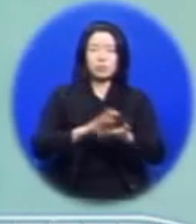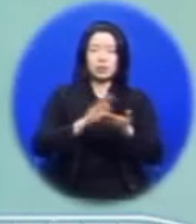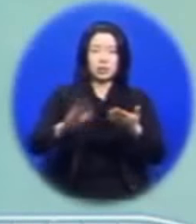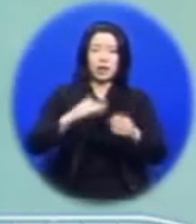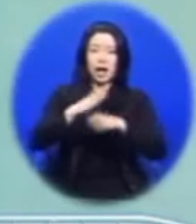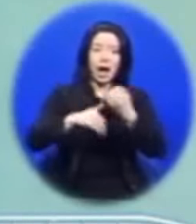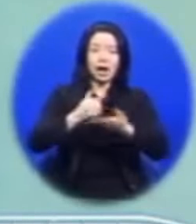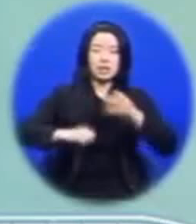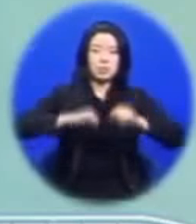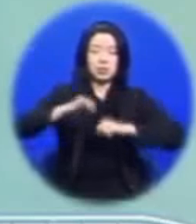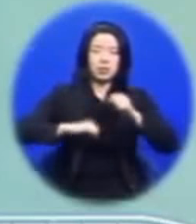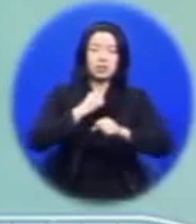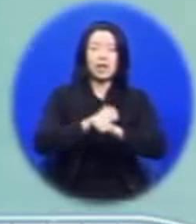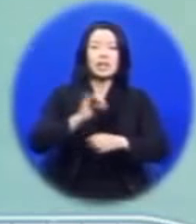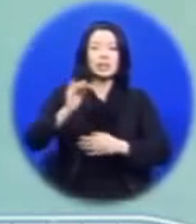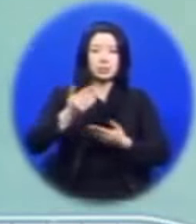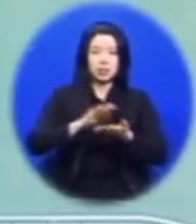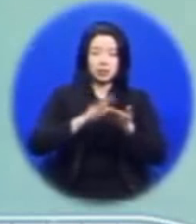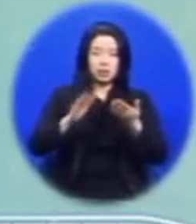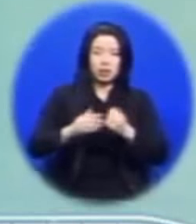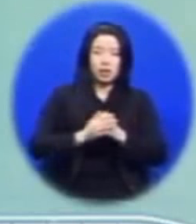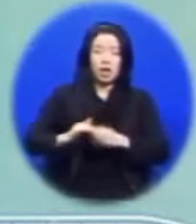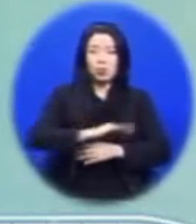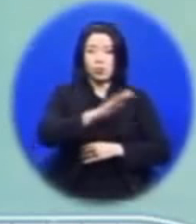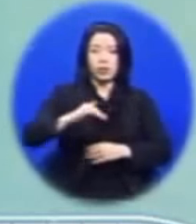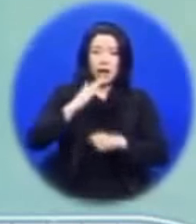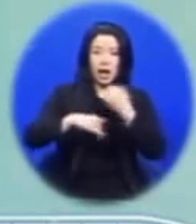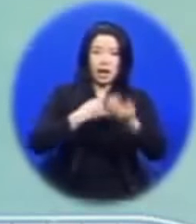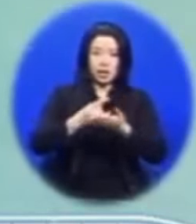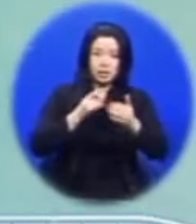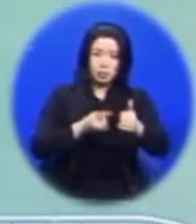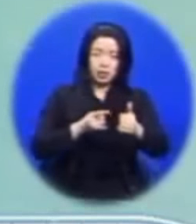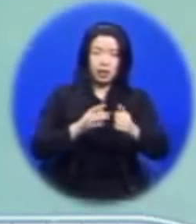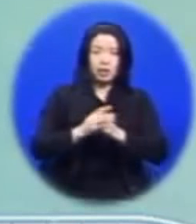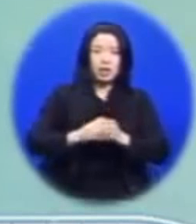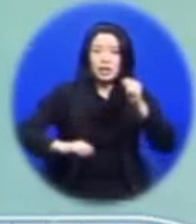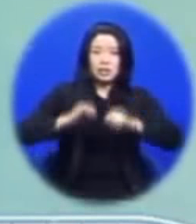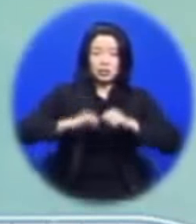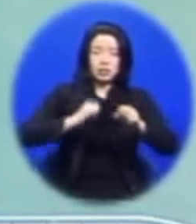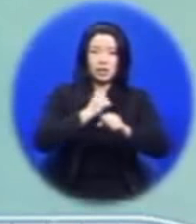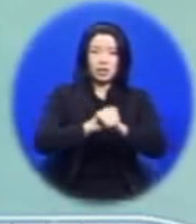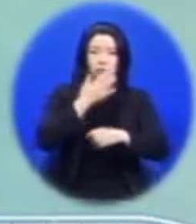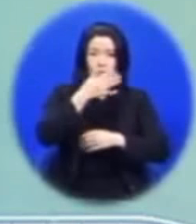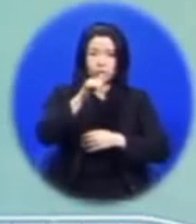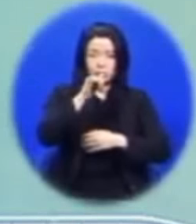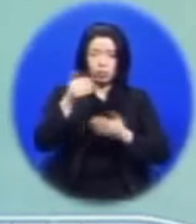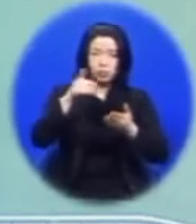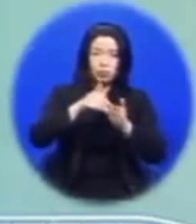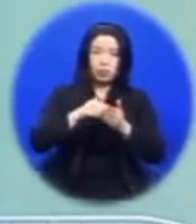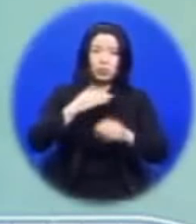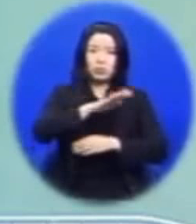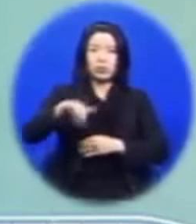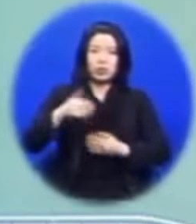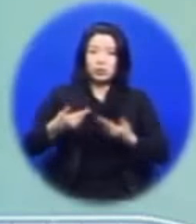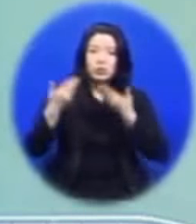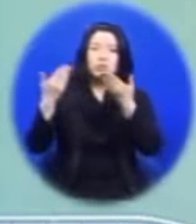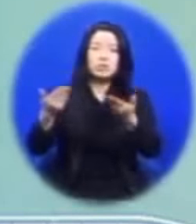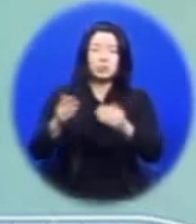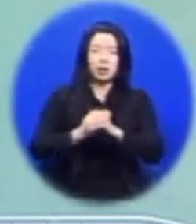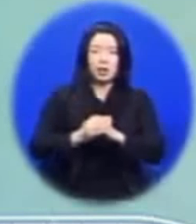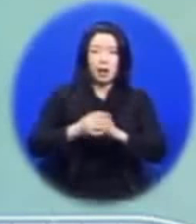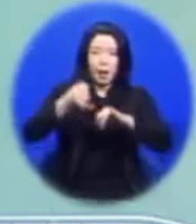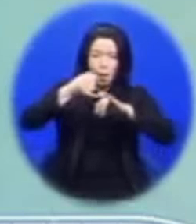하나님이 역사하셔서 하나님께 역사하시도록 우리를 내어드리면 반드시 주님은